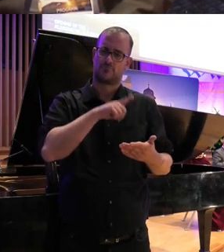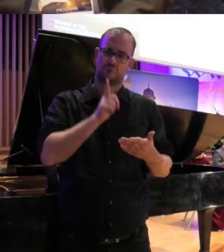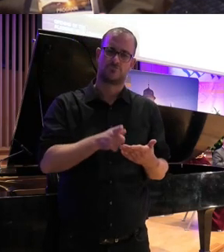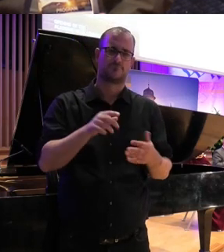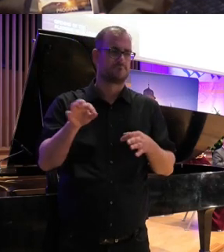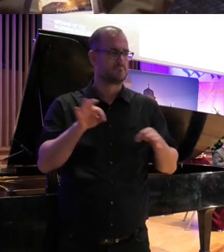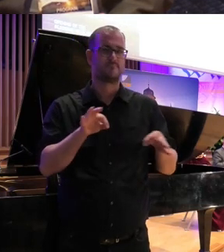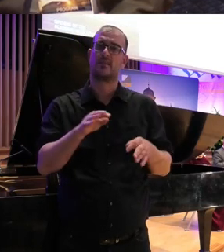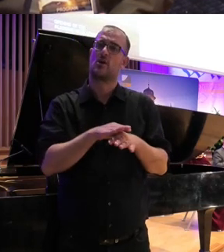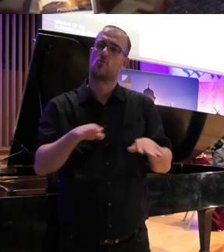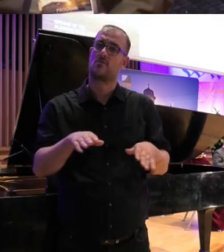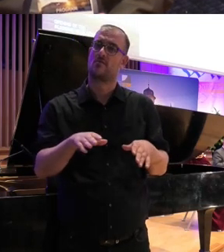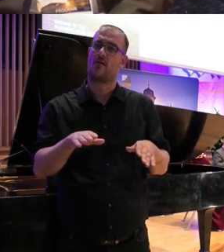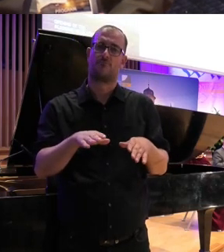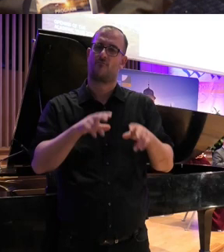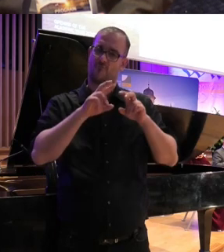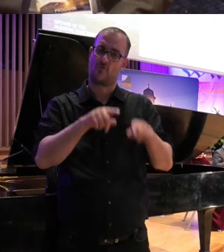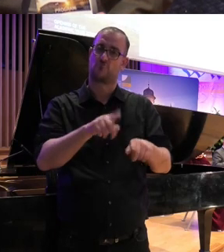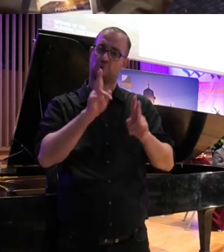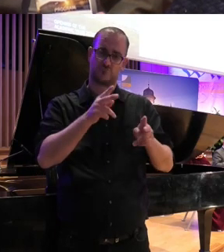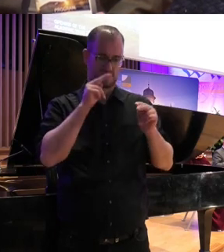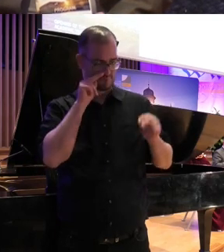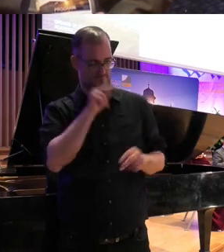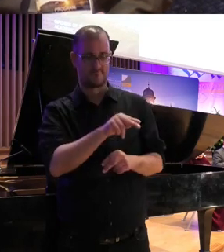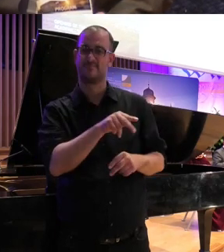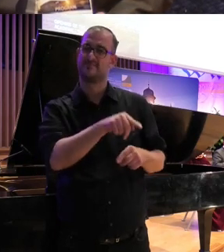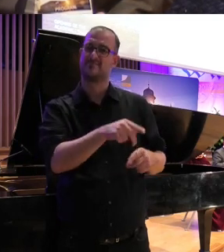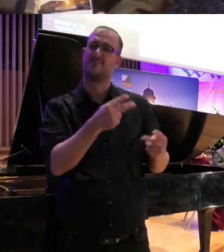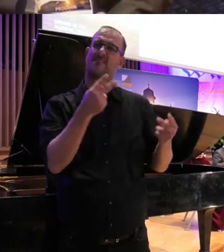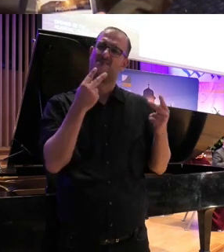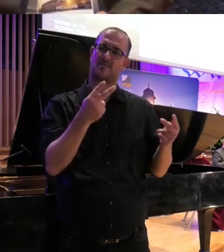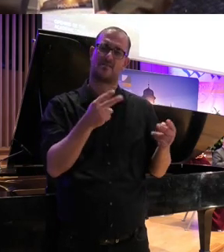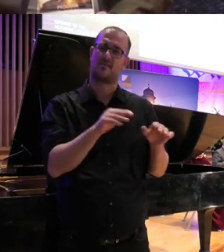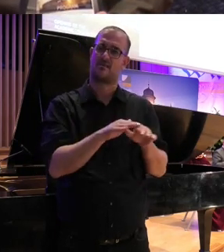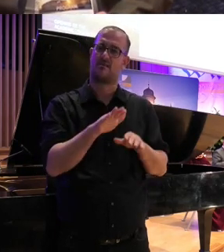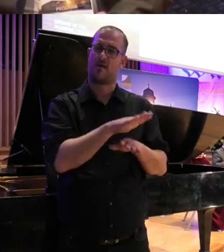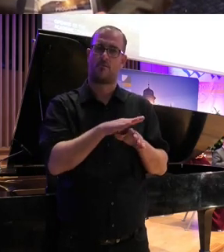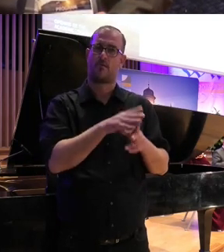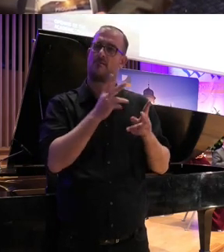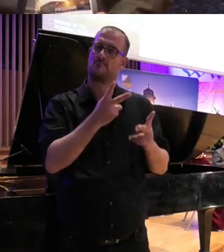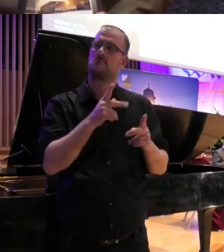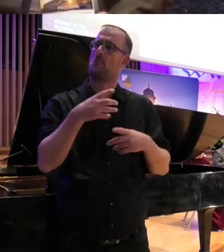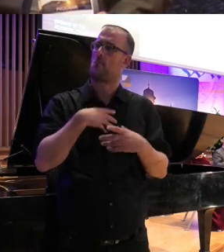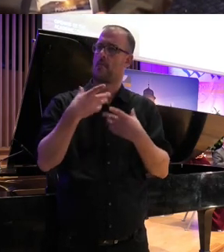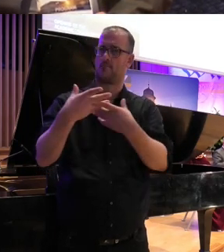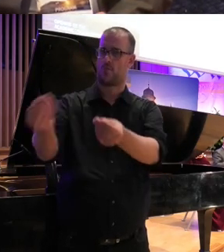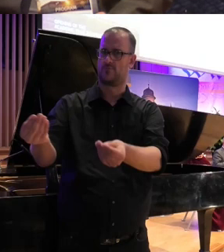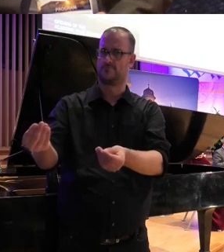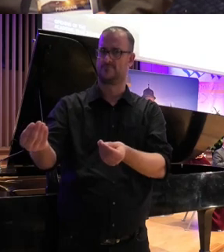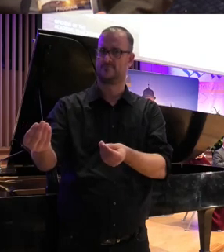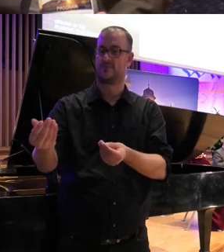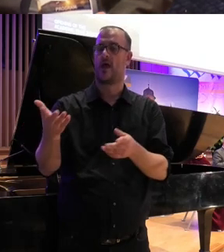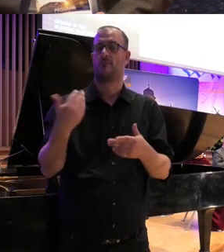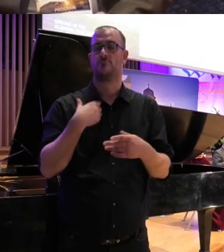dass wirklich Grundlagenforschung als das gesehen wird, was es ist, nämlich ein zentrales Element zur Lösung dieser Probleme. Aber wie ich eben schon gesagt